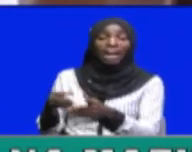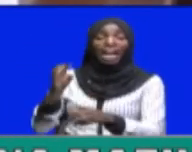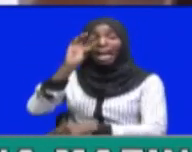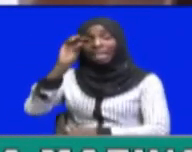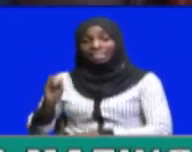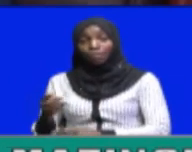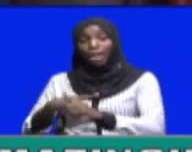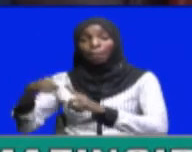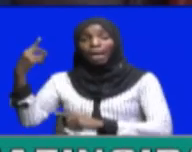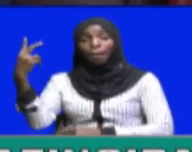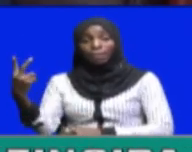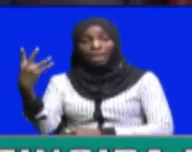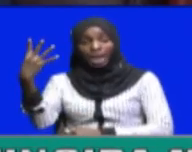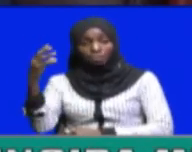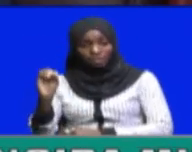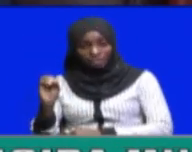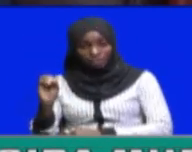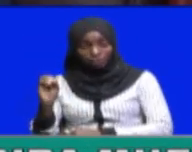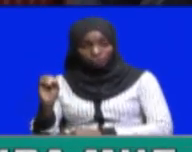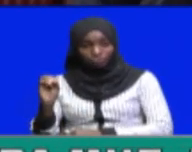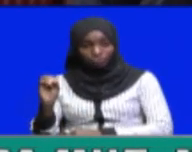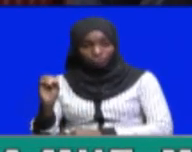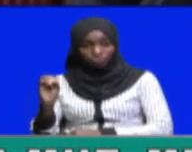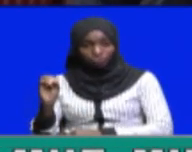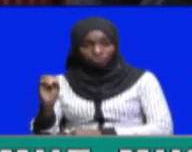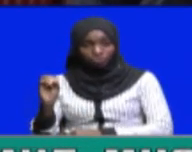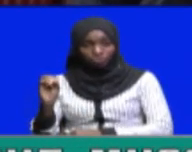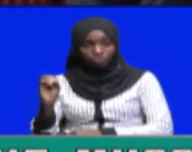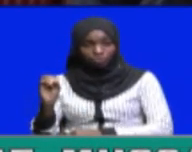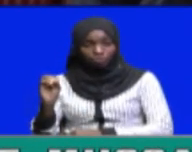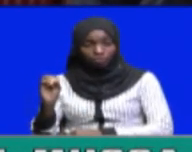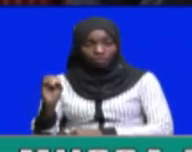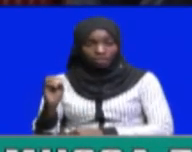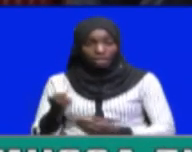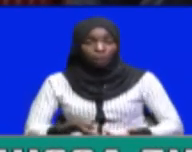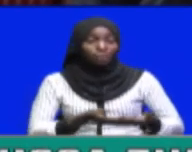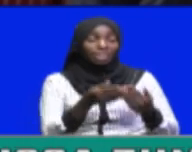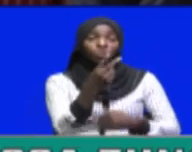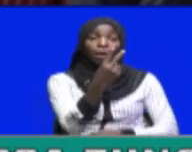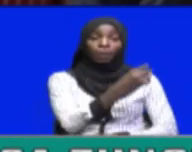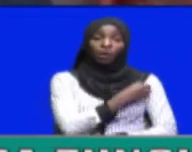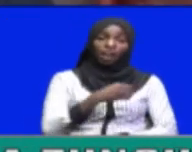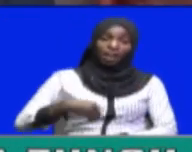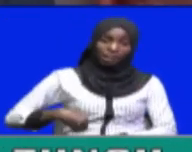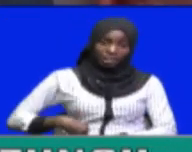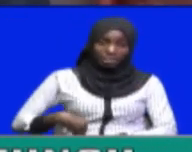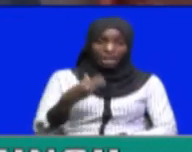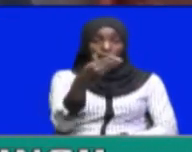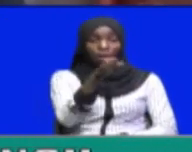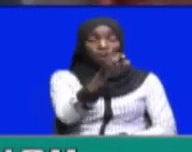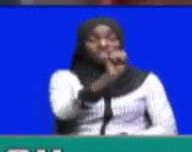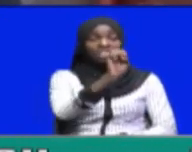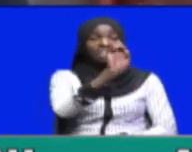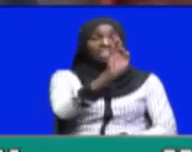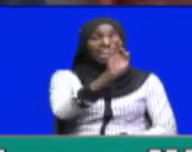hapo baadaye. Akitoa shukrani zake, makamu wa pili wa rais wa Zanzibar Balozi Seif Ali Iddi